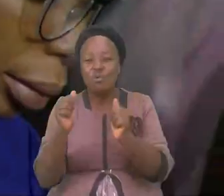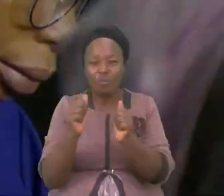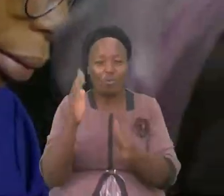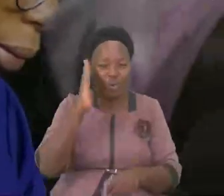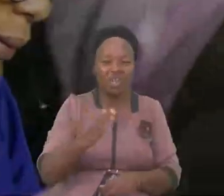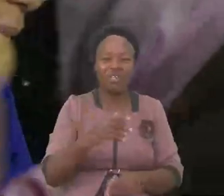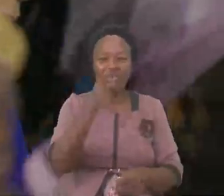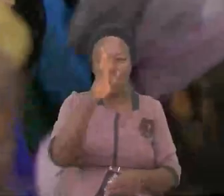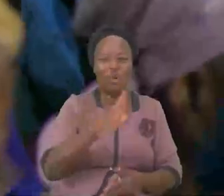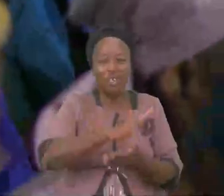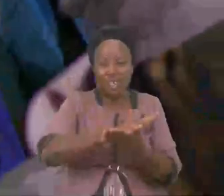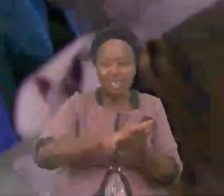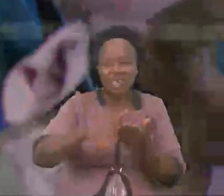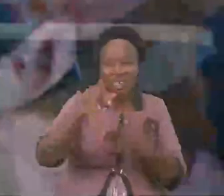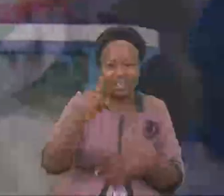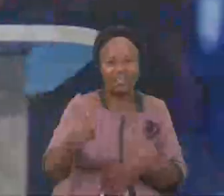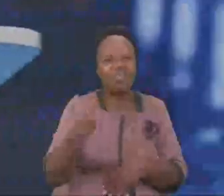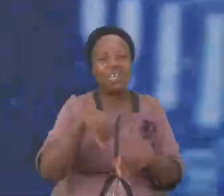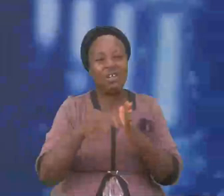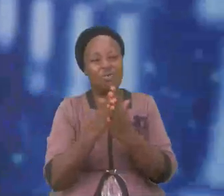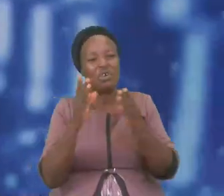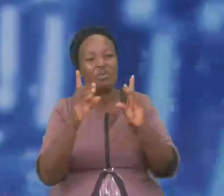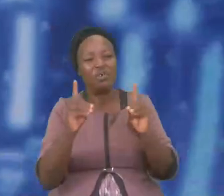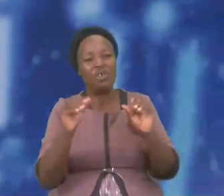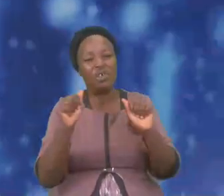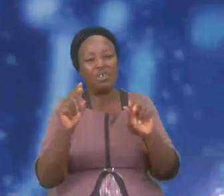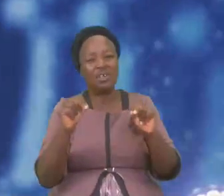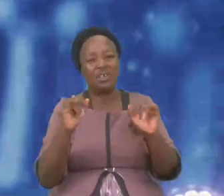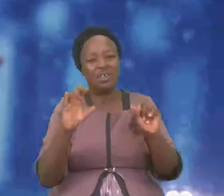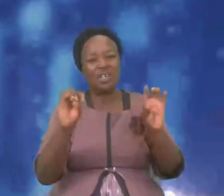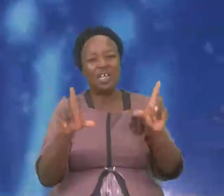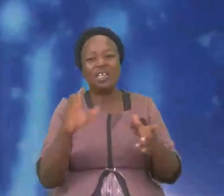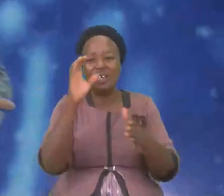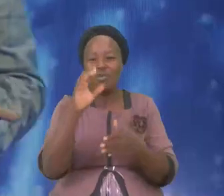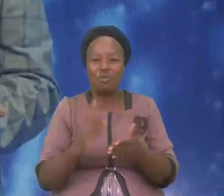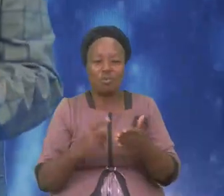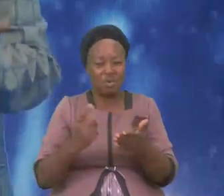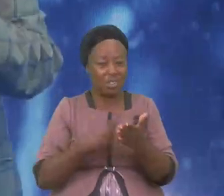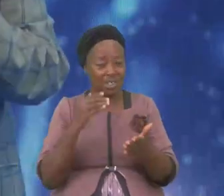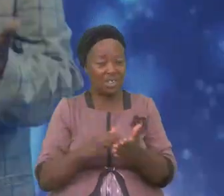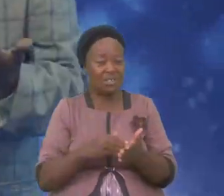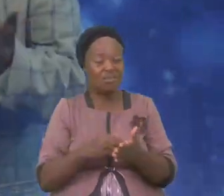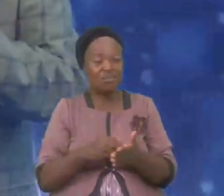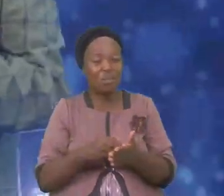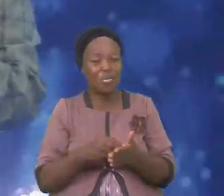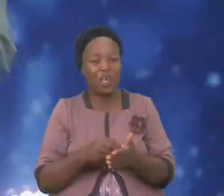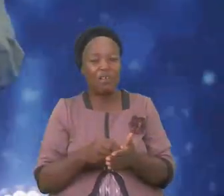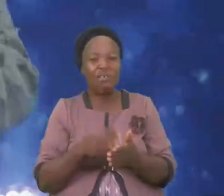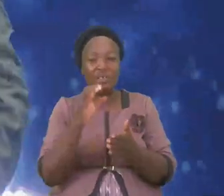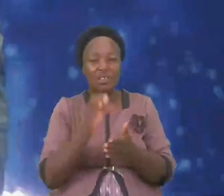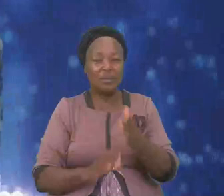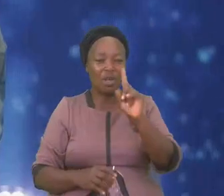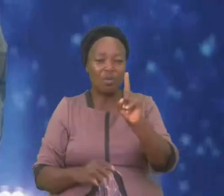Dieu te purifiera. Daniel encore. Daniel 1, 8. Daniel 1, verset